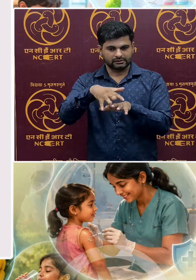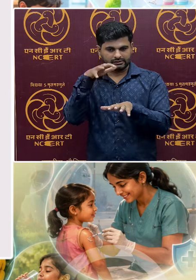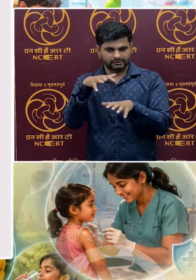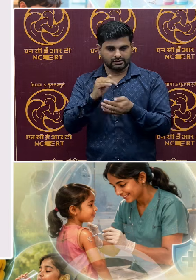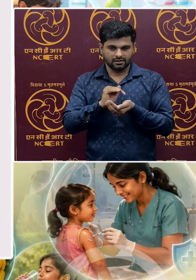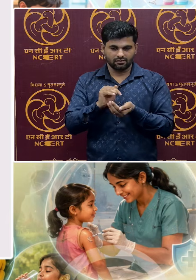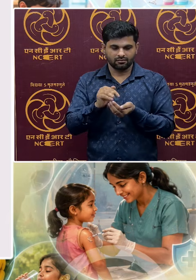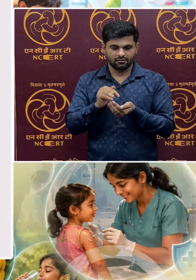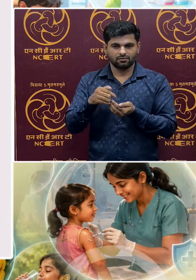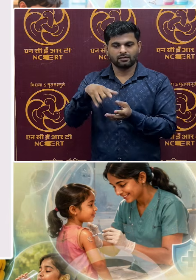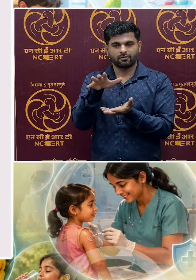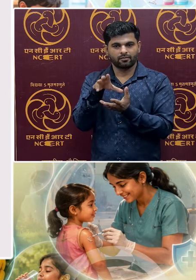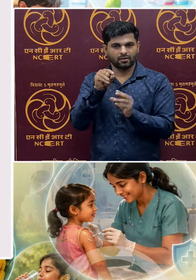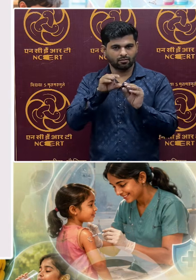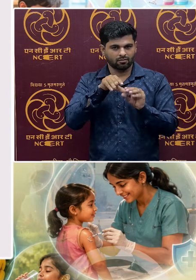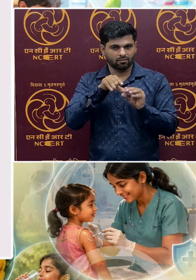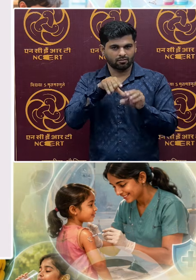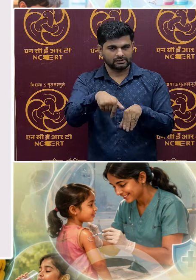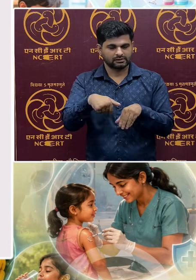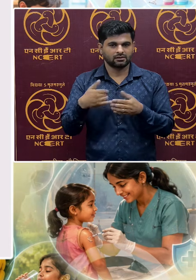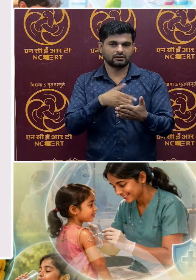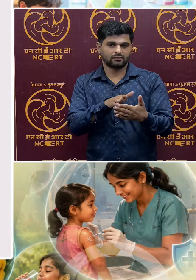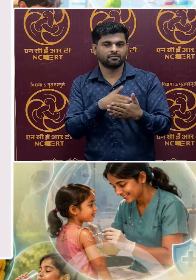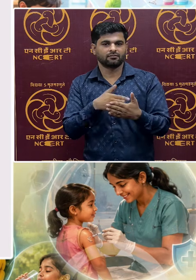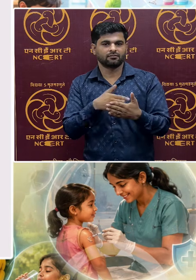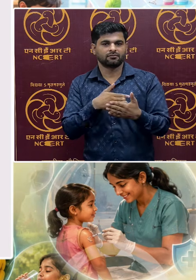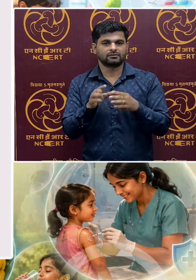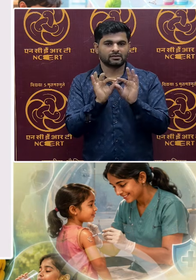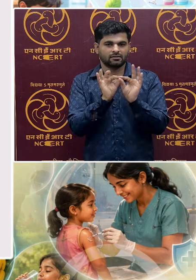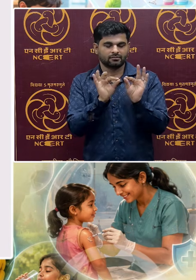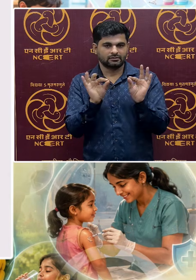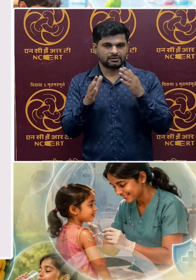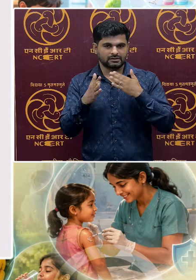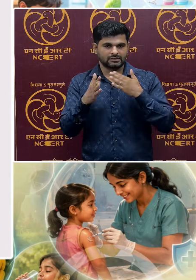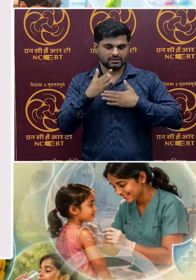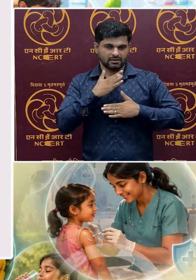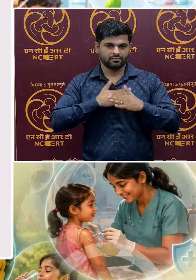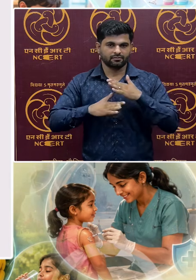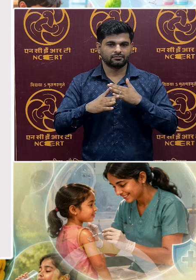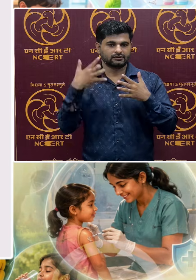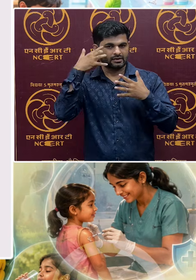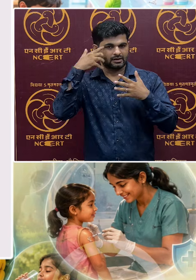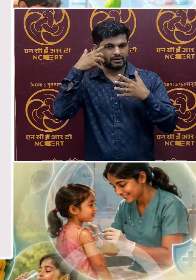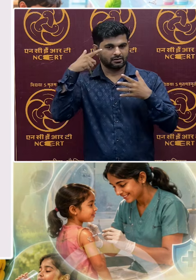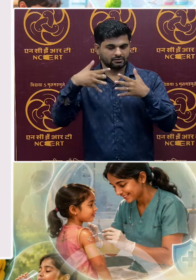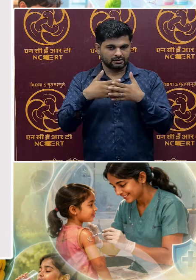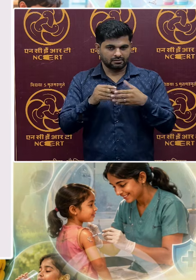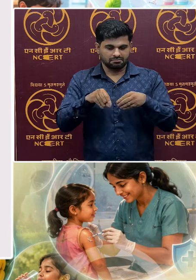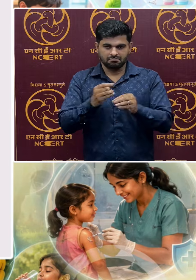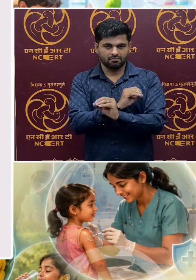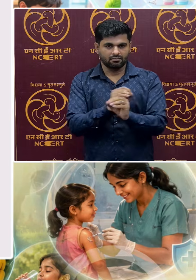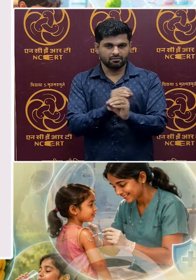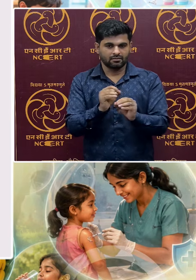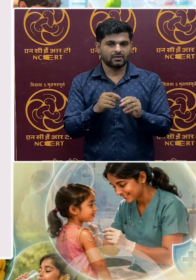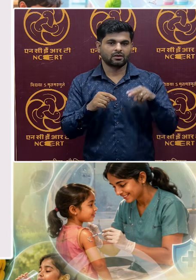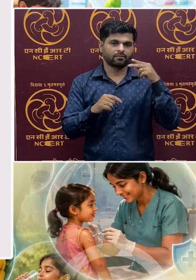कर लीजिए, गाना गा लीजिए, थोड़ा रिलैक्स रहिए, इतनी स्ट्रेस मत लीजिए अपने बच्चों को, मैं ये कहना चाहूँगी। यहाँ पर अगर एक वीडियो